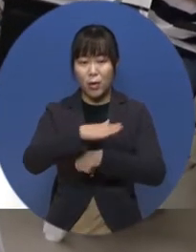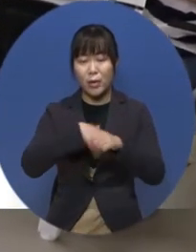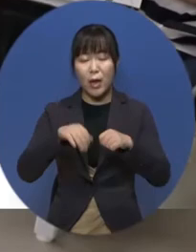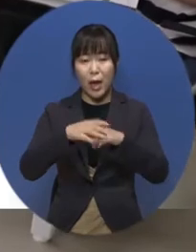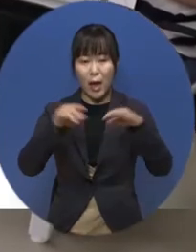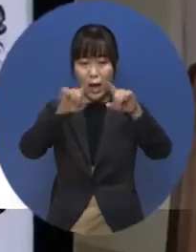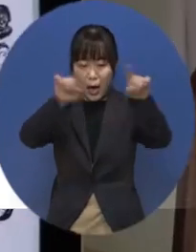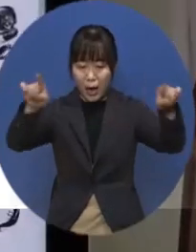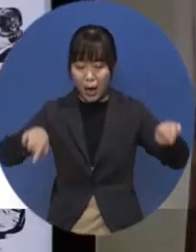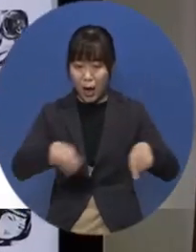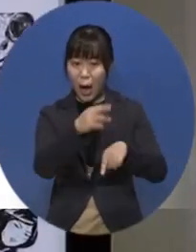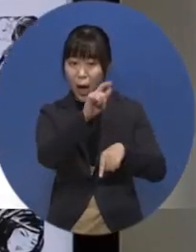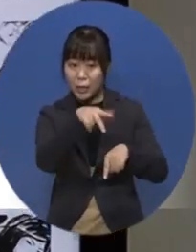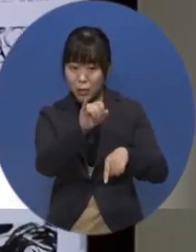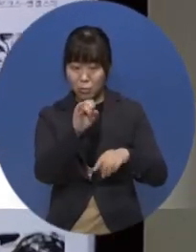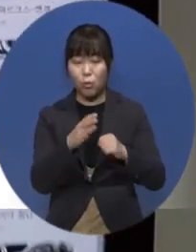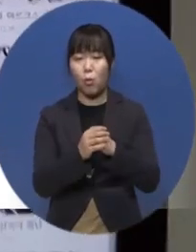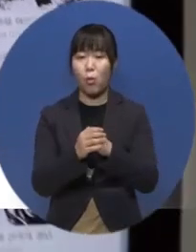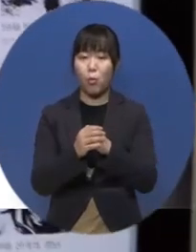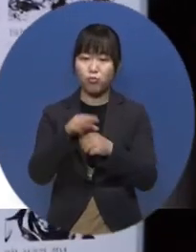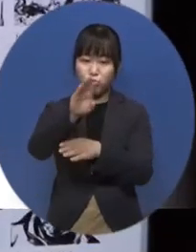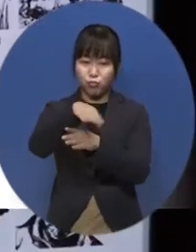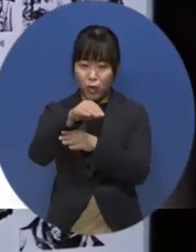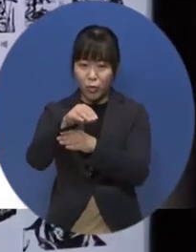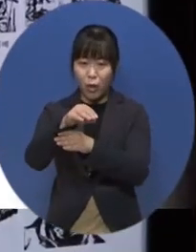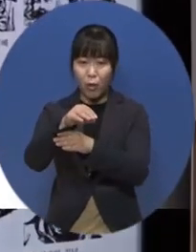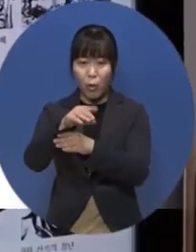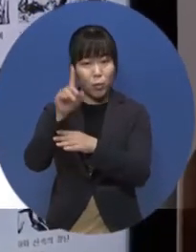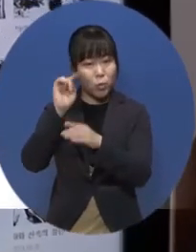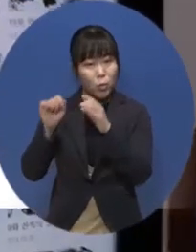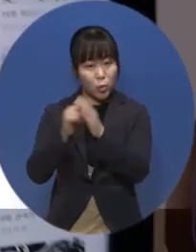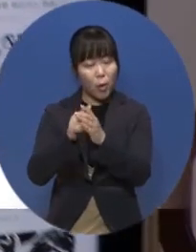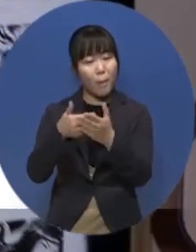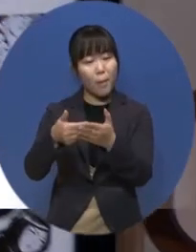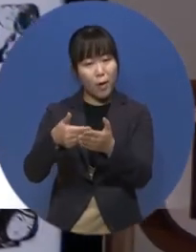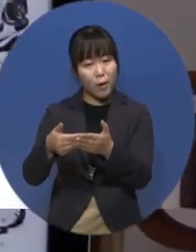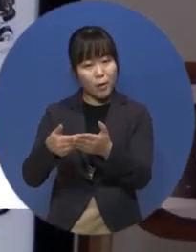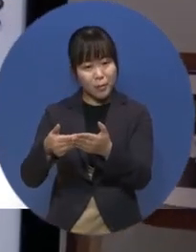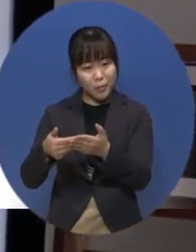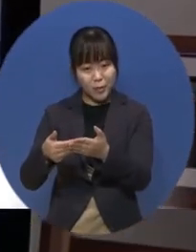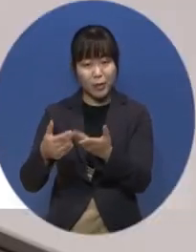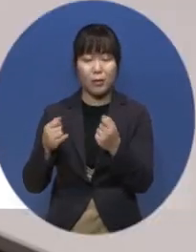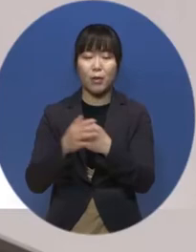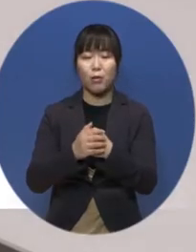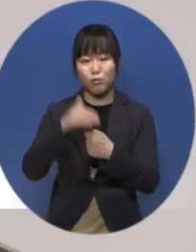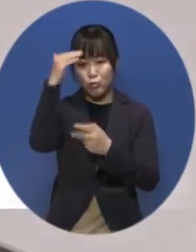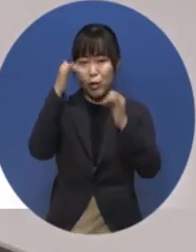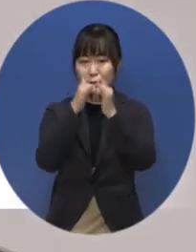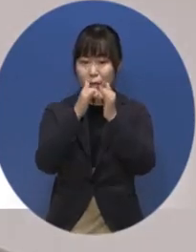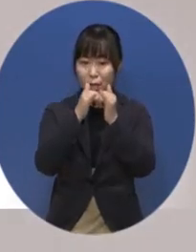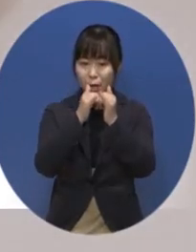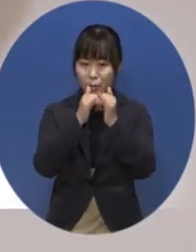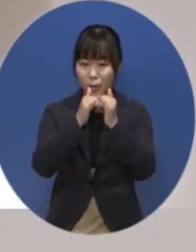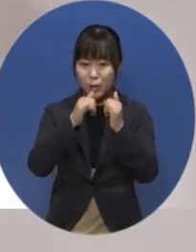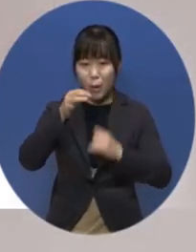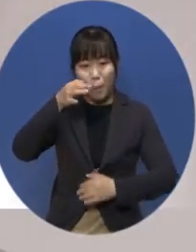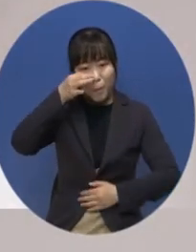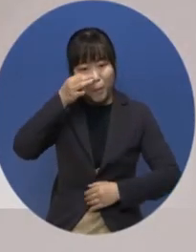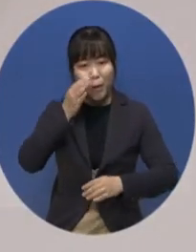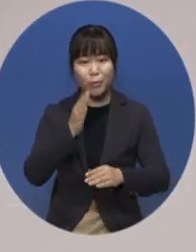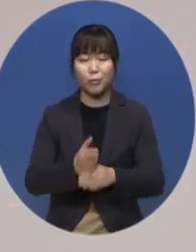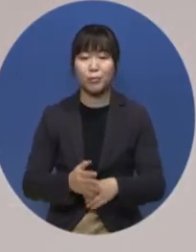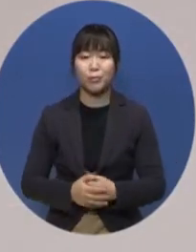이용해 독창적인 만화 기법으로 그려낸 그래픽 노블의 작품들은 관람객들의 시선을 사로잡고